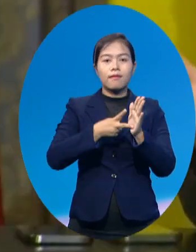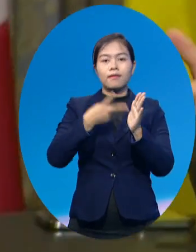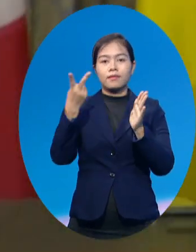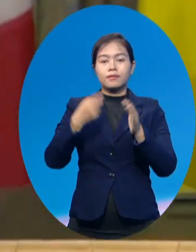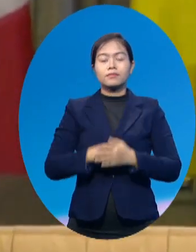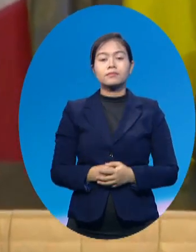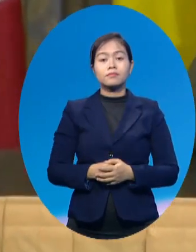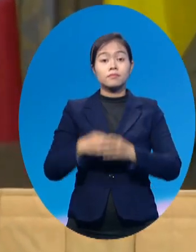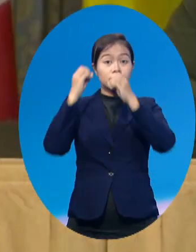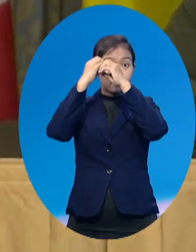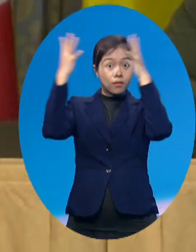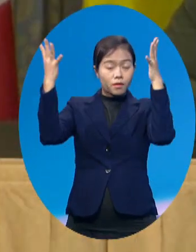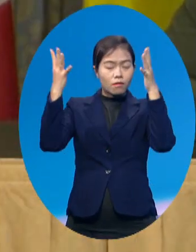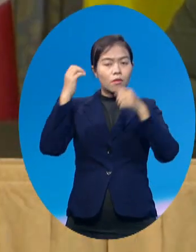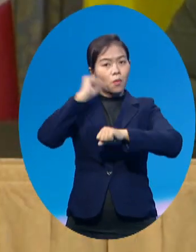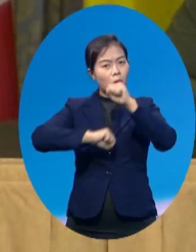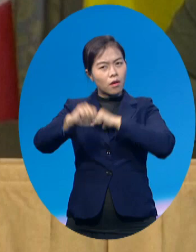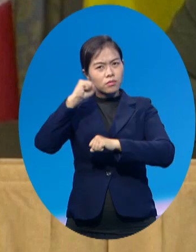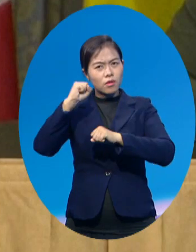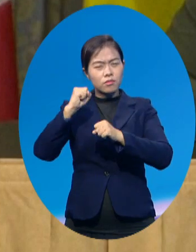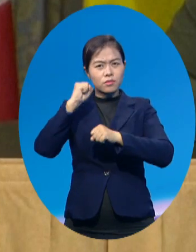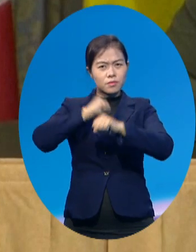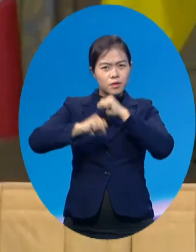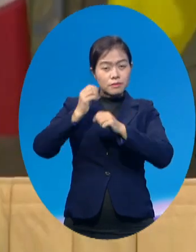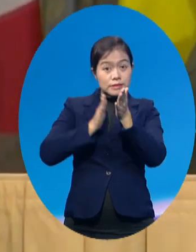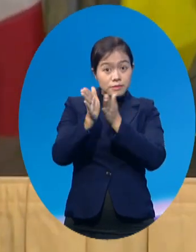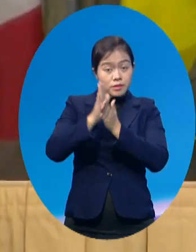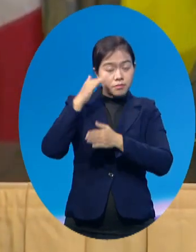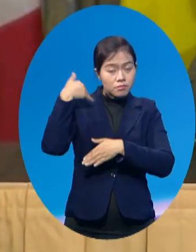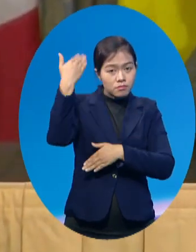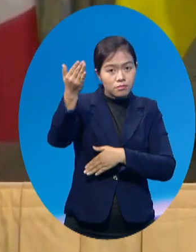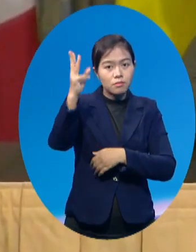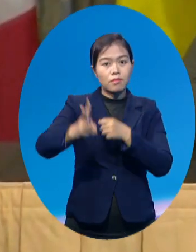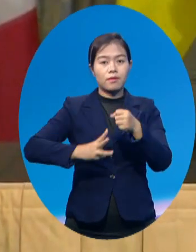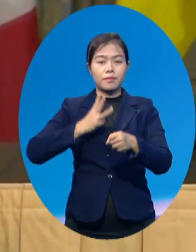làm việc mở rộng trong 3 năm cùng lộ trình được trở thành thường trú nhân và công dân Canada.